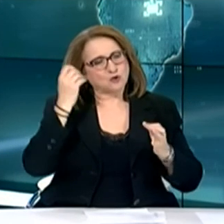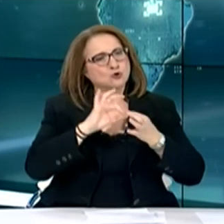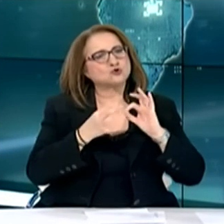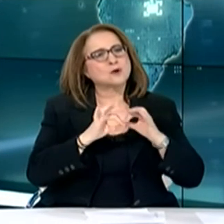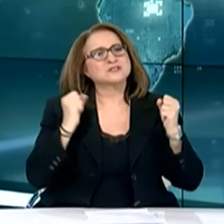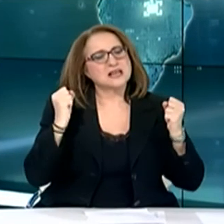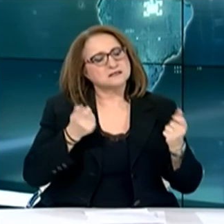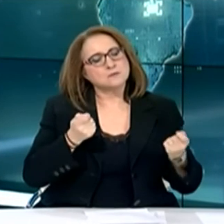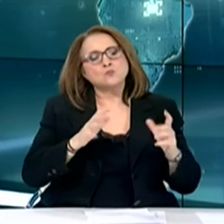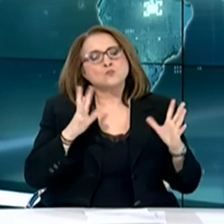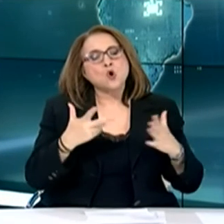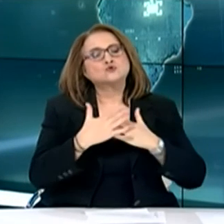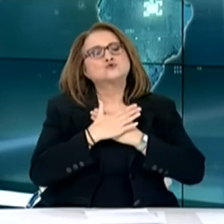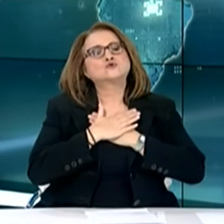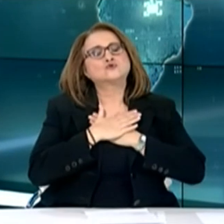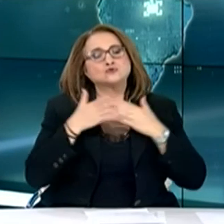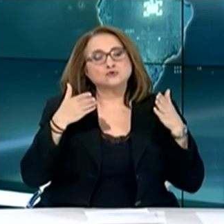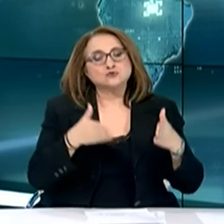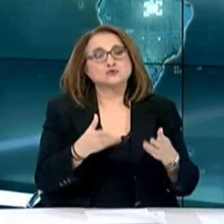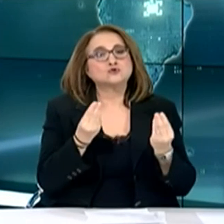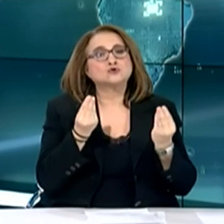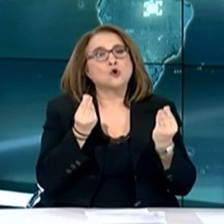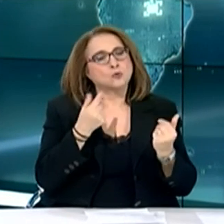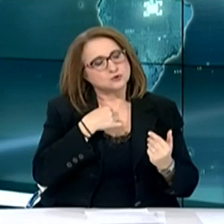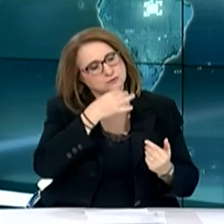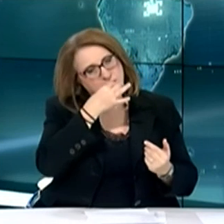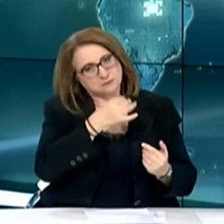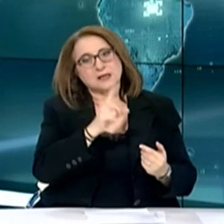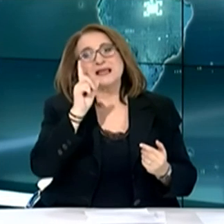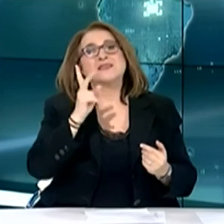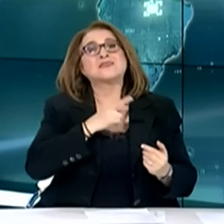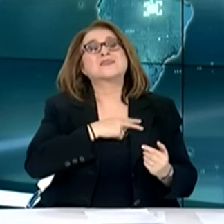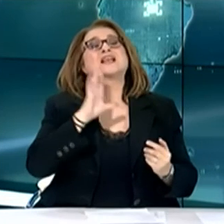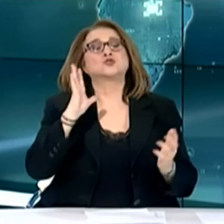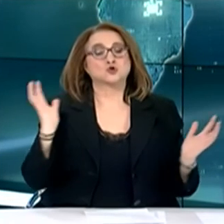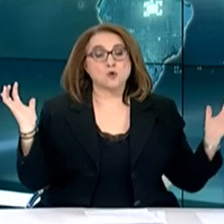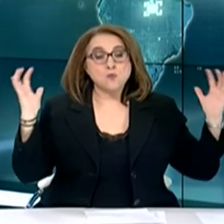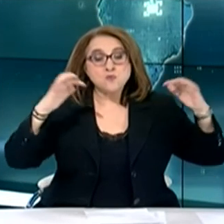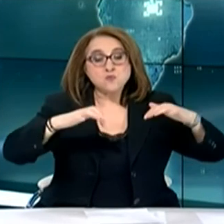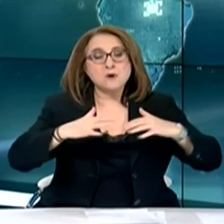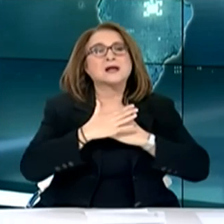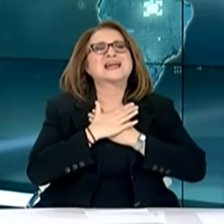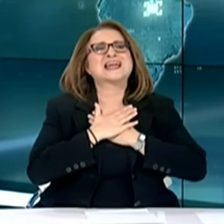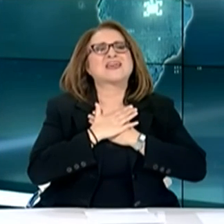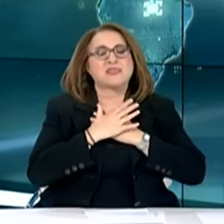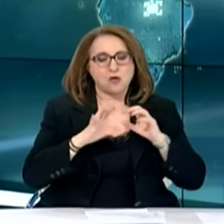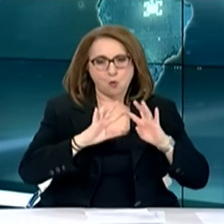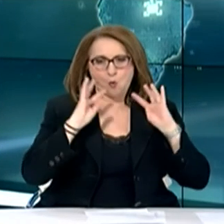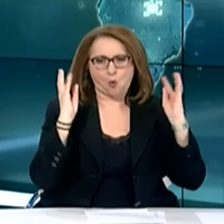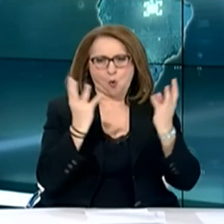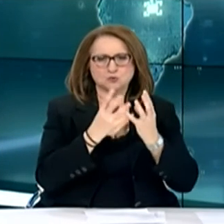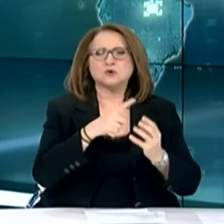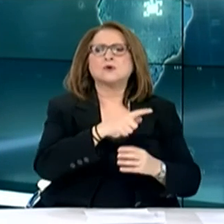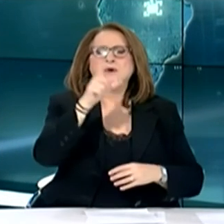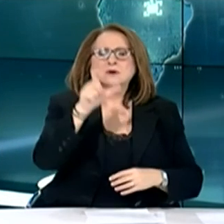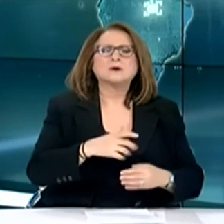σωμάτων. Η κηδεία μας ενοχλεί όσον αφορά το συγχρονισμό και τη συνάθρηση πολλών ανθρώπων αυτή την εποχή. Αυτό μας ενοχλεί, όχι το νεκρό σώμα αυτό